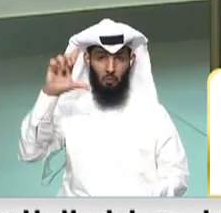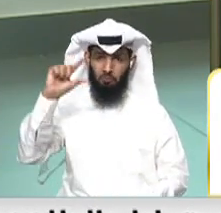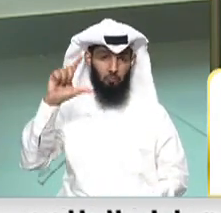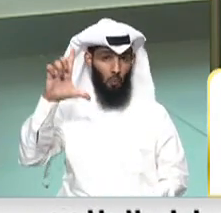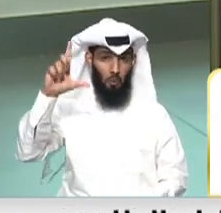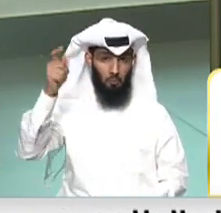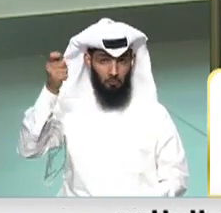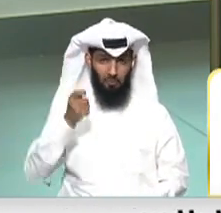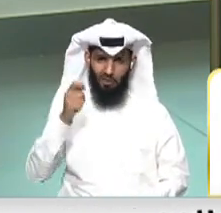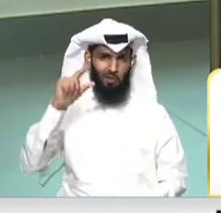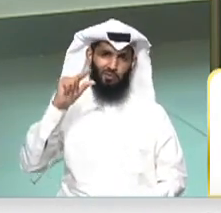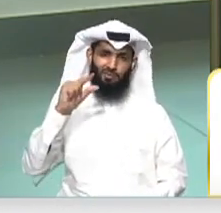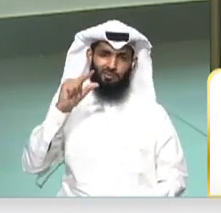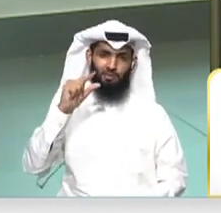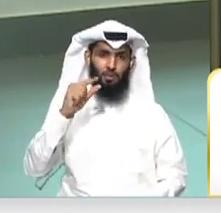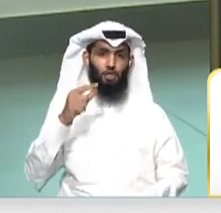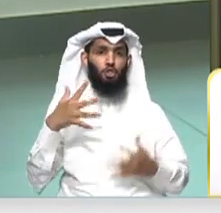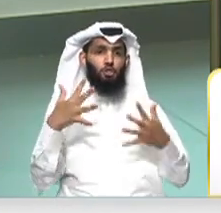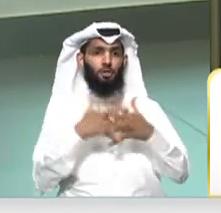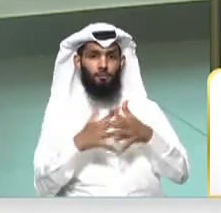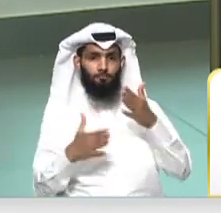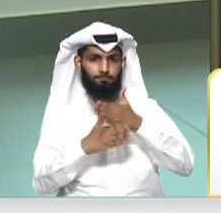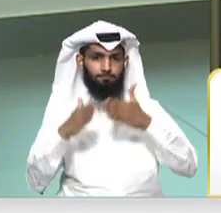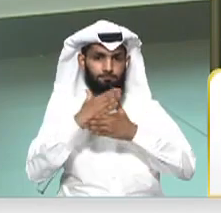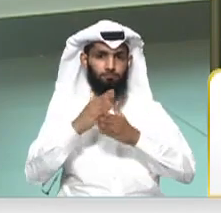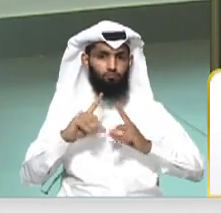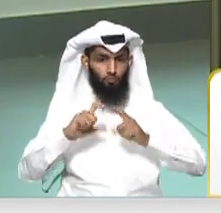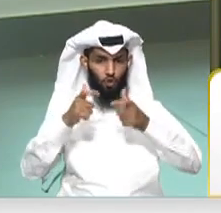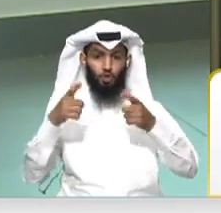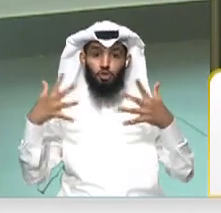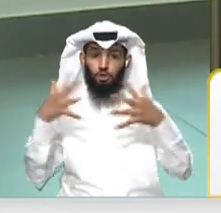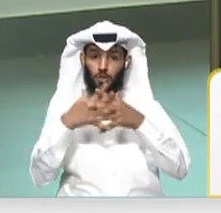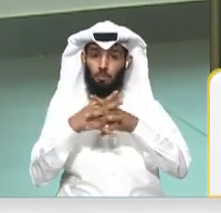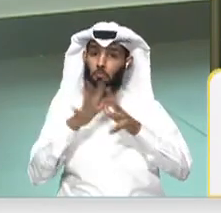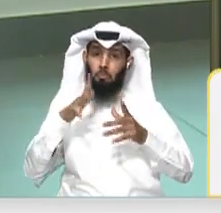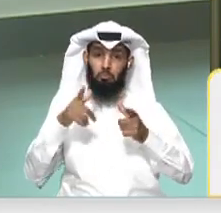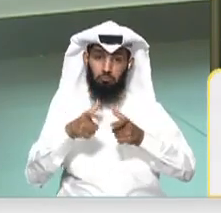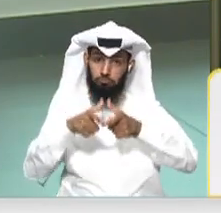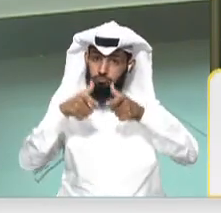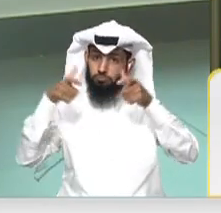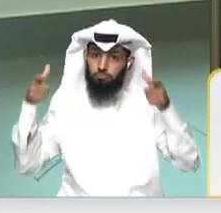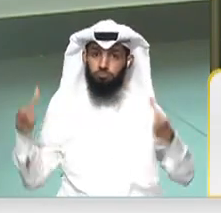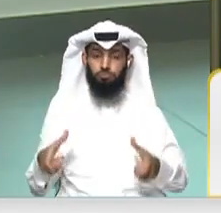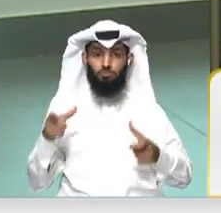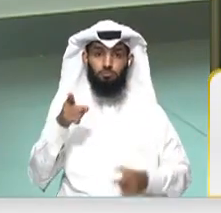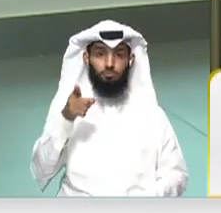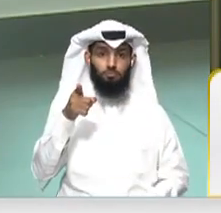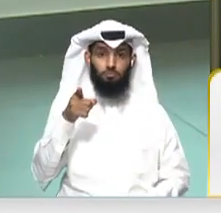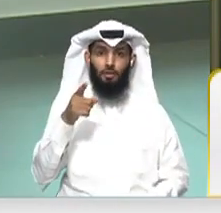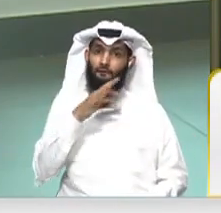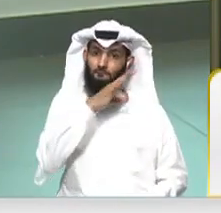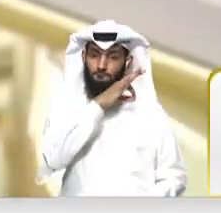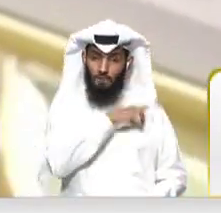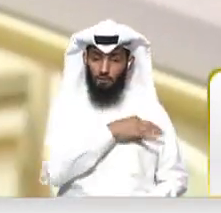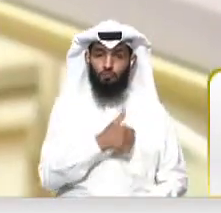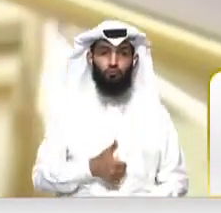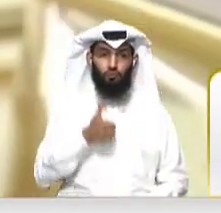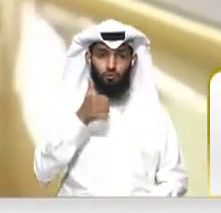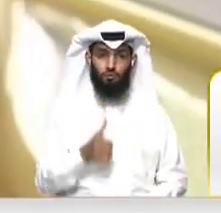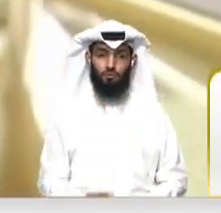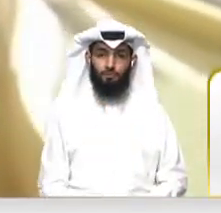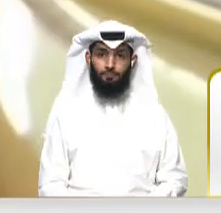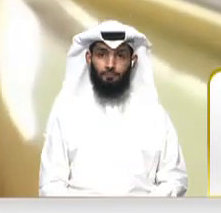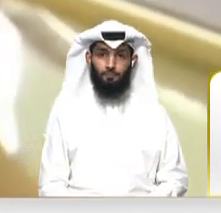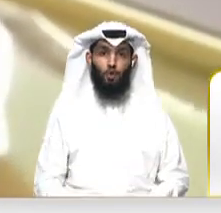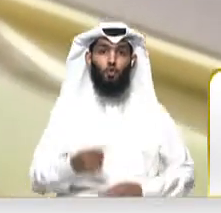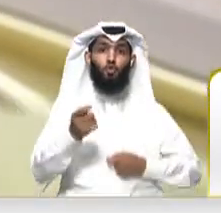الشركة بمشاريع أكثر واحتمال تتوسع أكثر ويكون وينعكس بشكل إيجابي على سعر السهم.